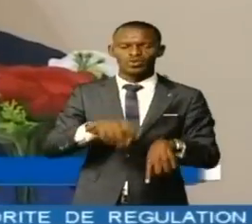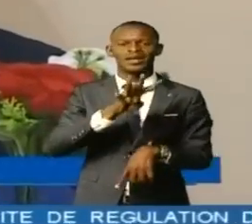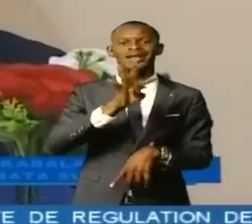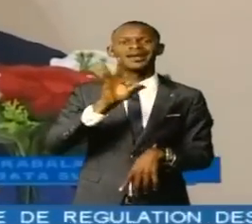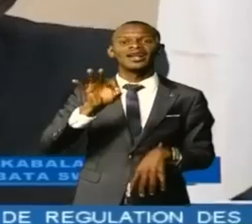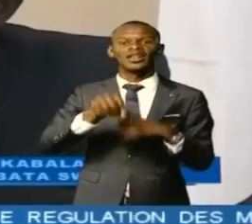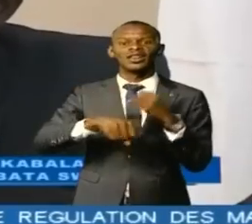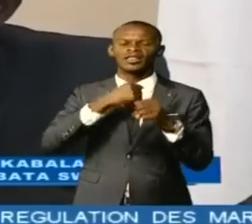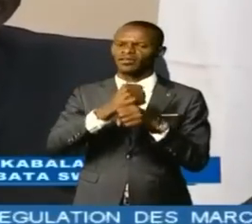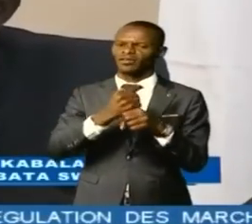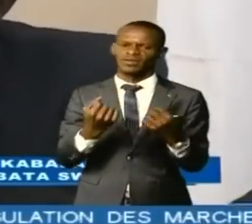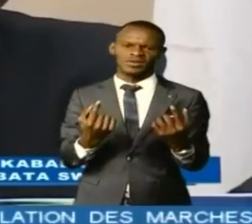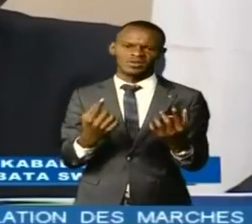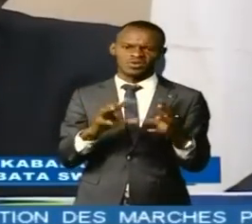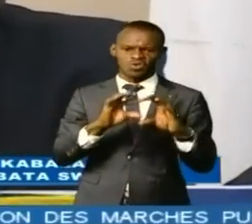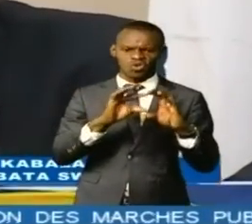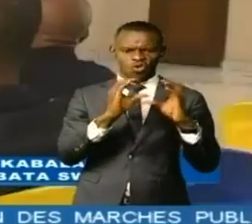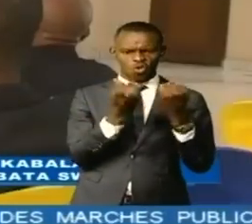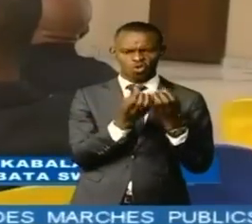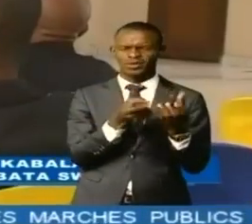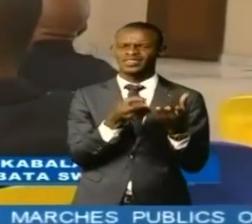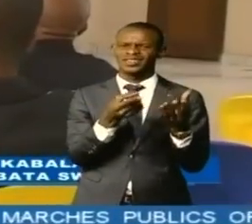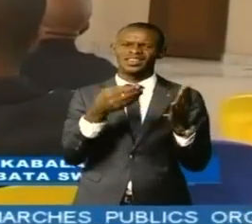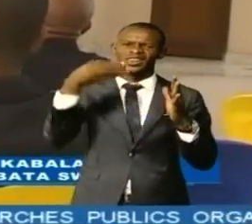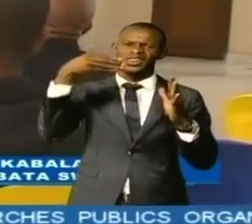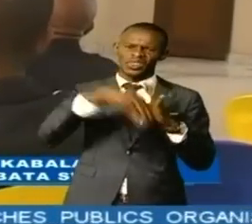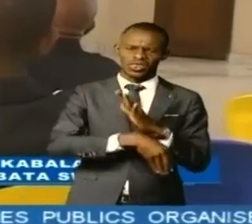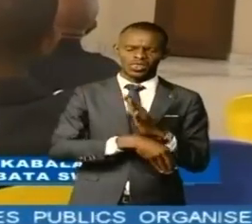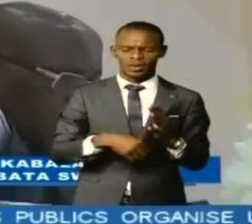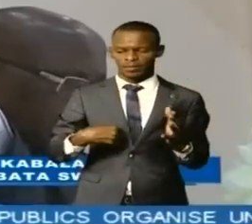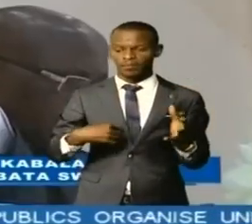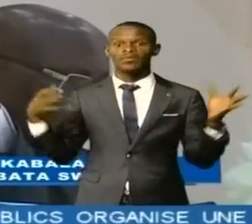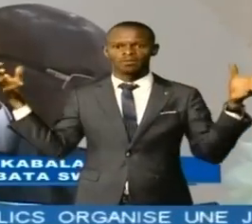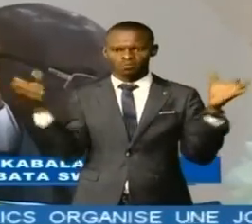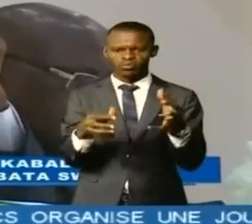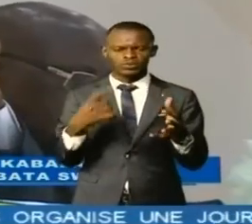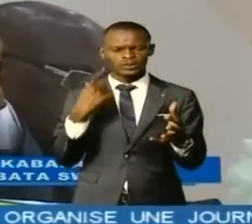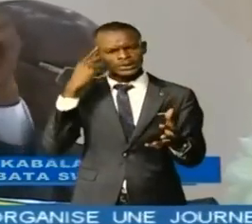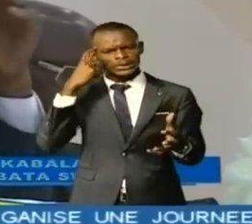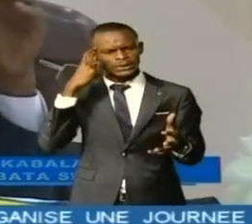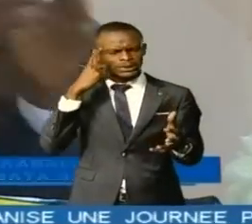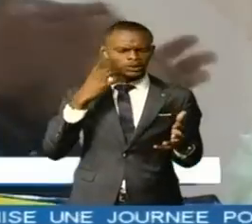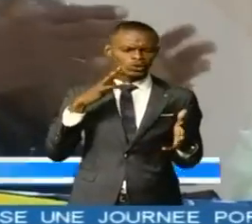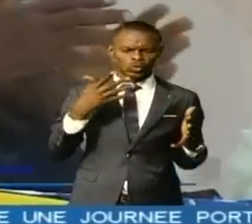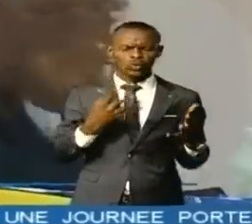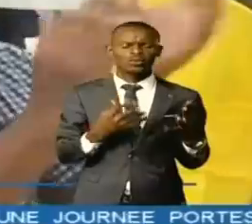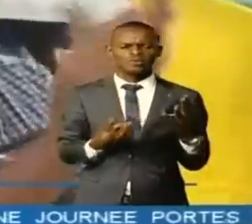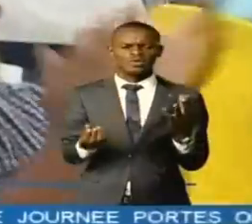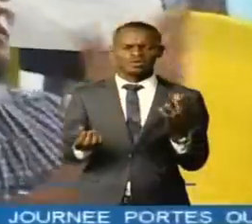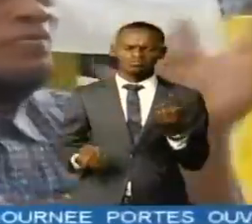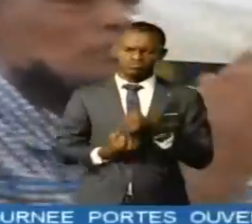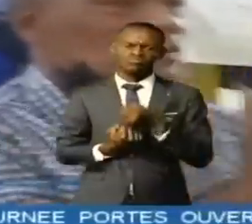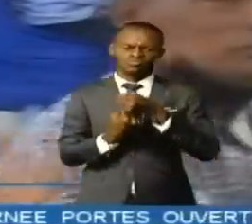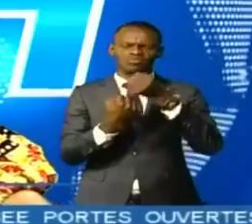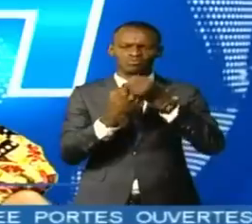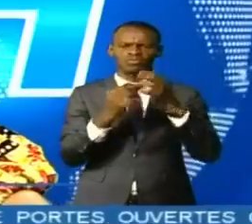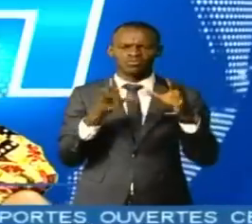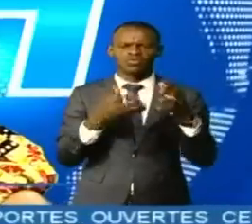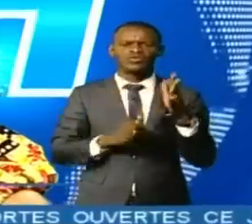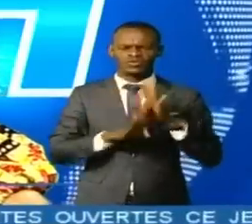plus opérationnelle. Cette fois-ci, tous ses membres ont décidé de rallumer la lampe qui ne sera plus